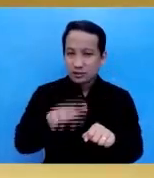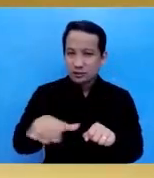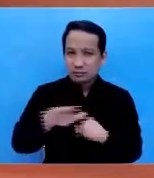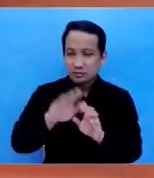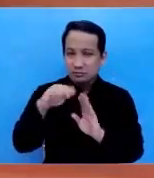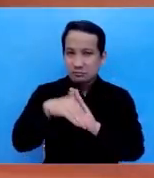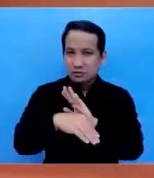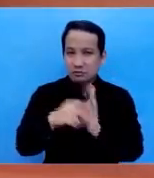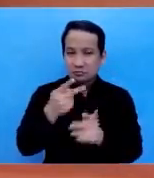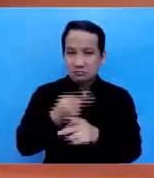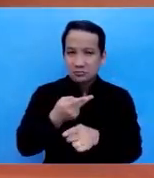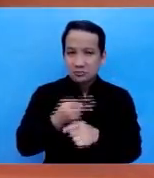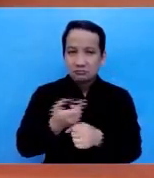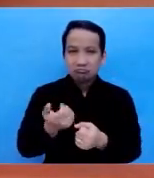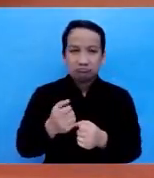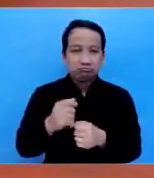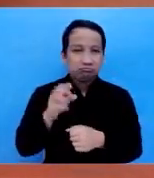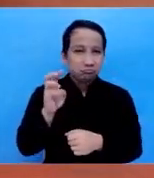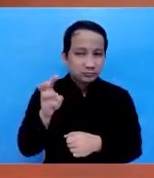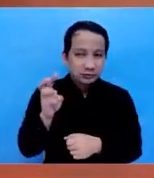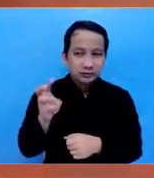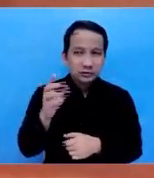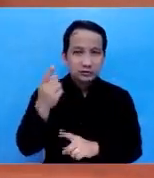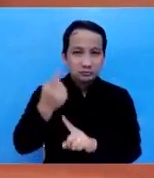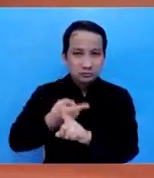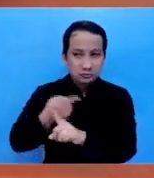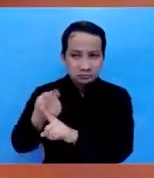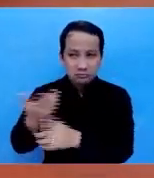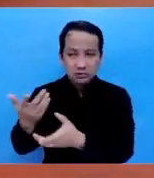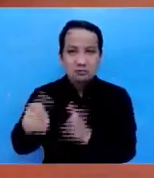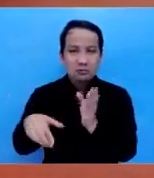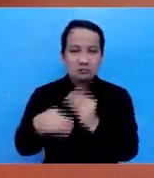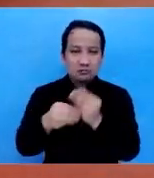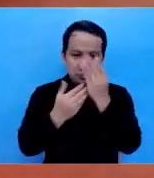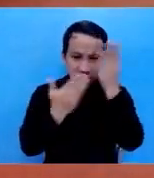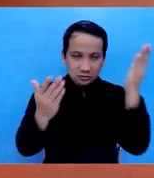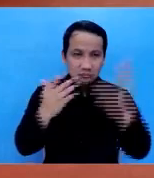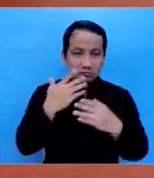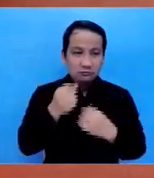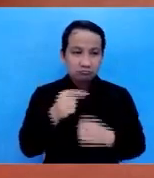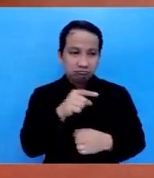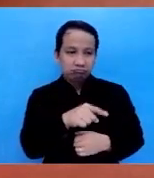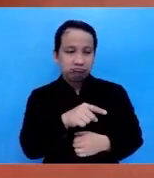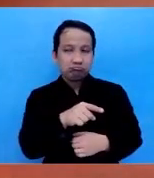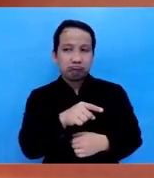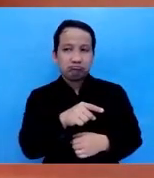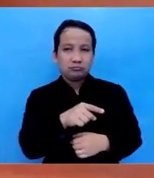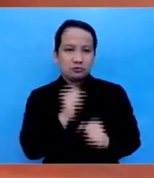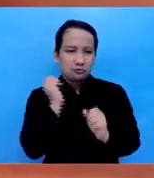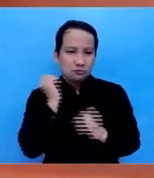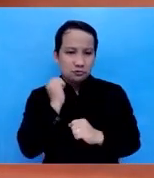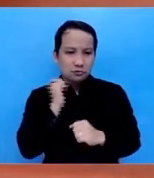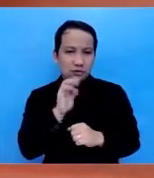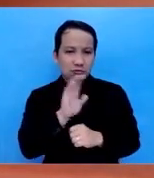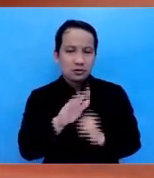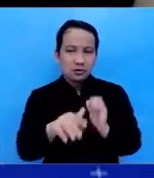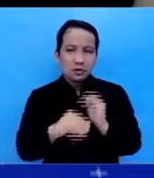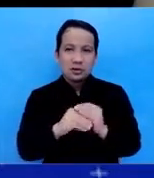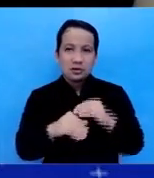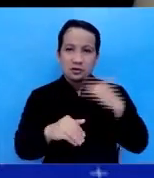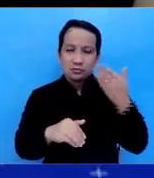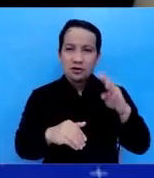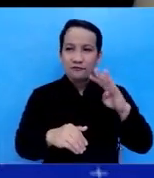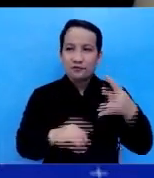ng piso sa 70 pesos kada dolyar, ang sabi ng mga eksperto, hopefully yung peso naman pagdating ng fourth